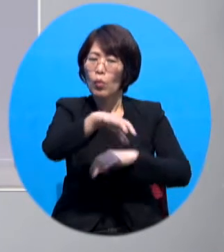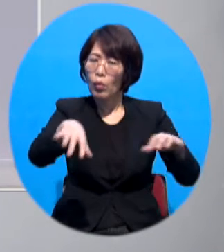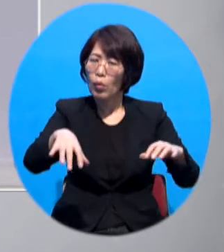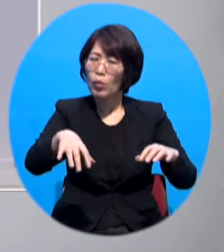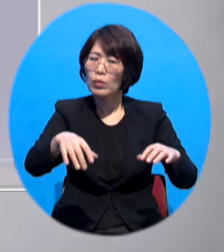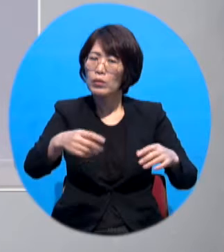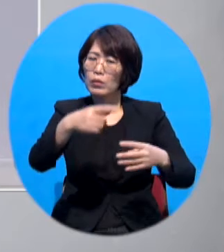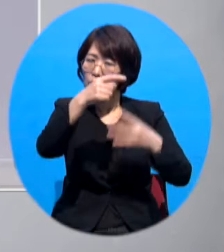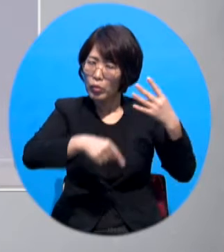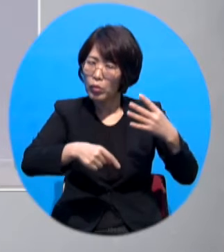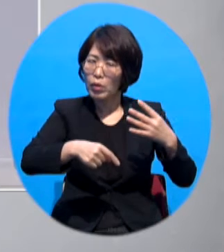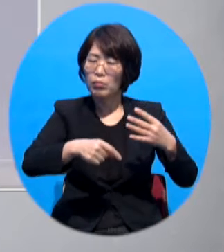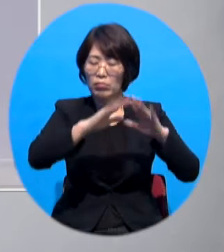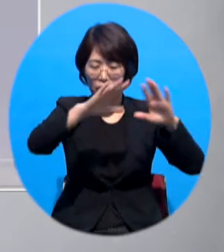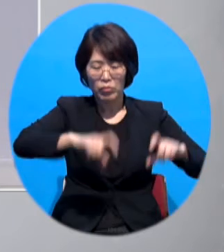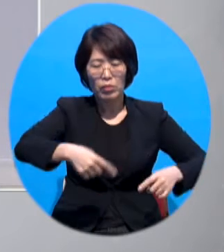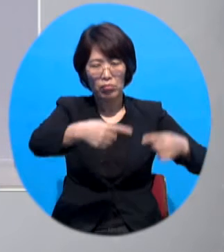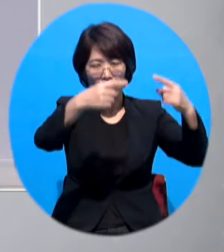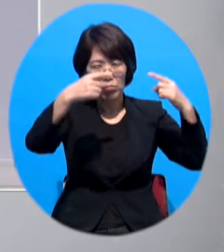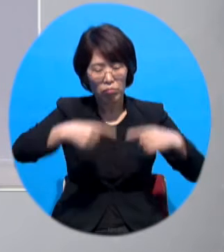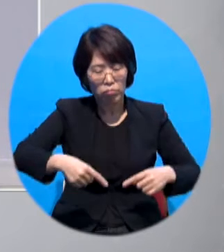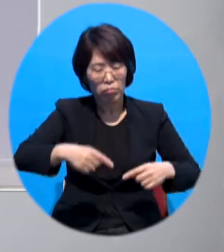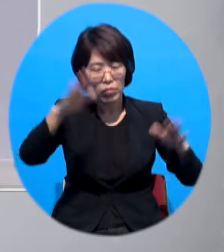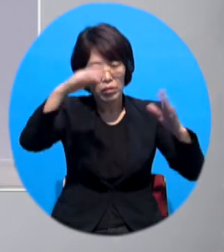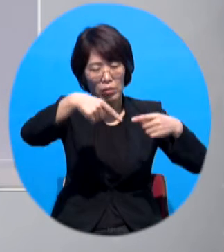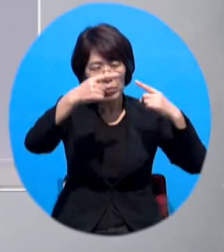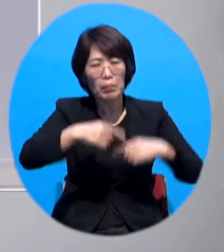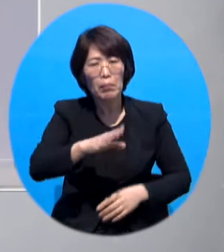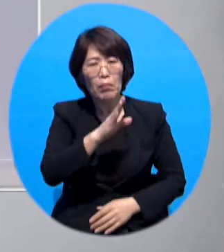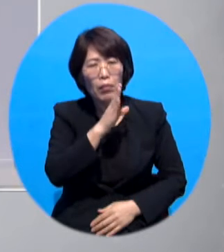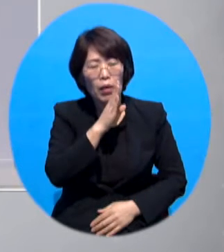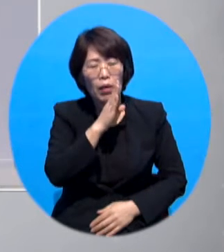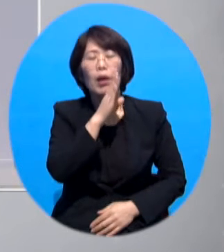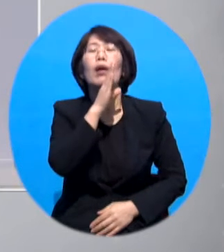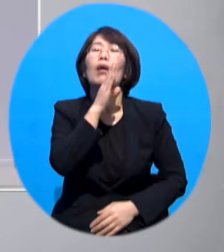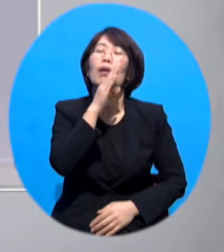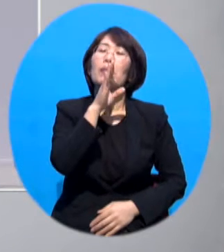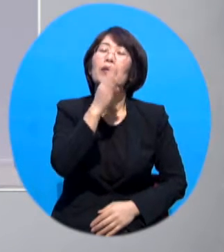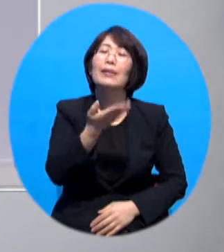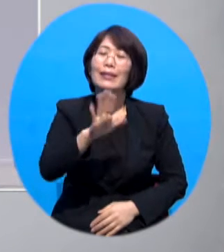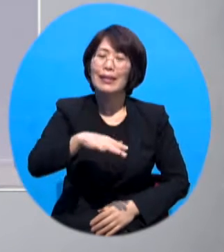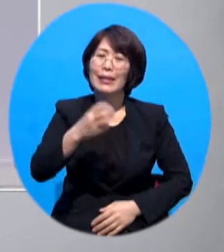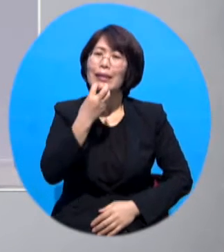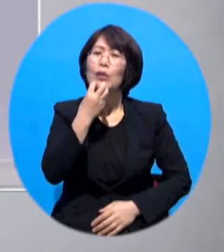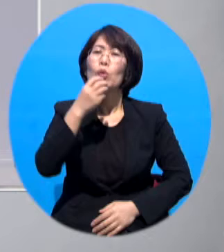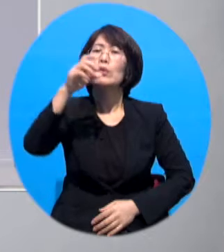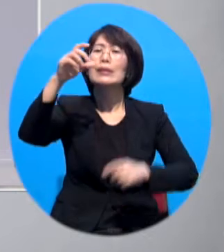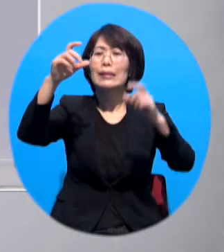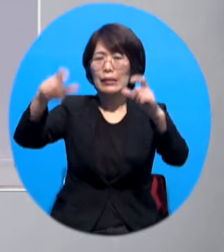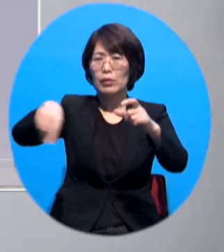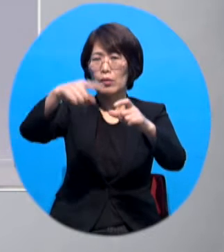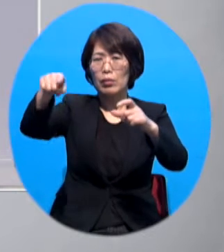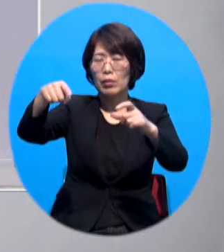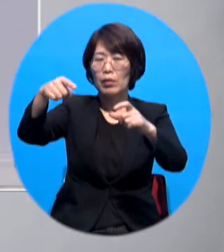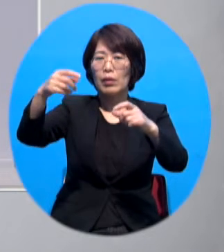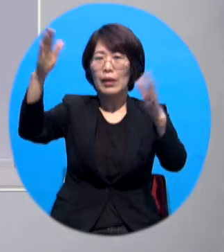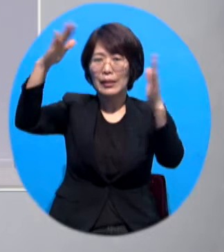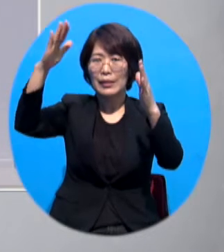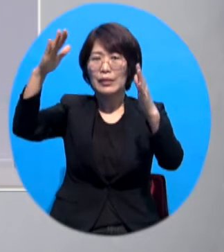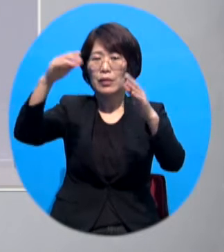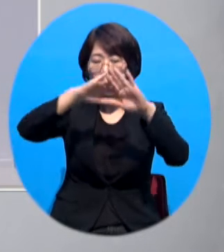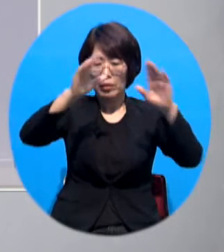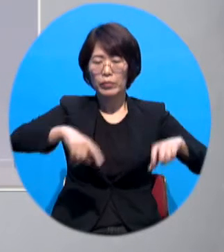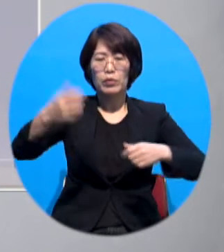된다 아 아무것도 국민도 있지만요 서울을 비롯한 수도권 대도시 아이들이 잔다 며 오는 게 대단히 의미가